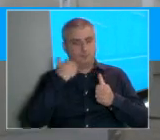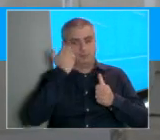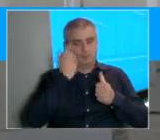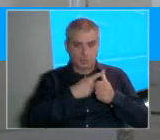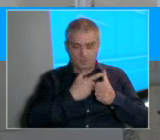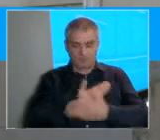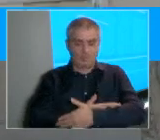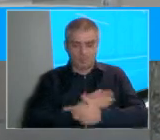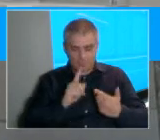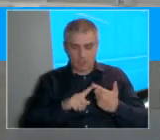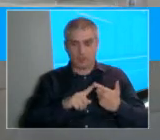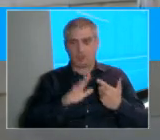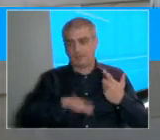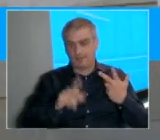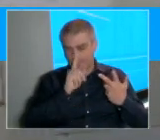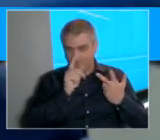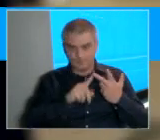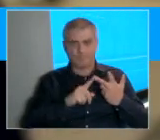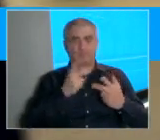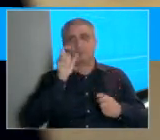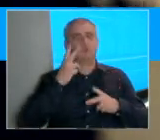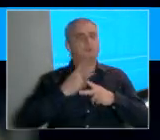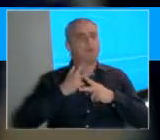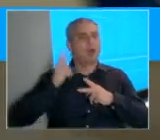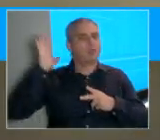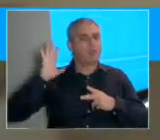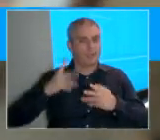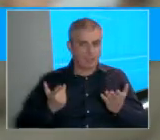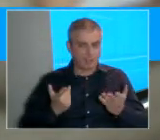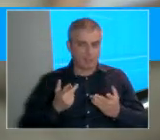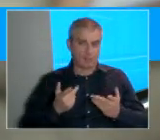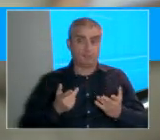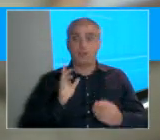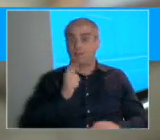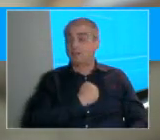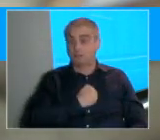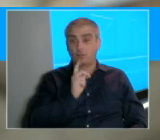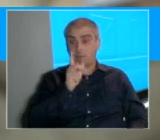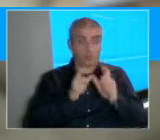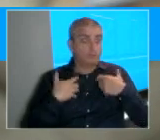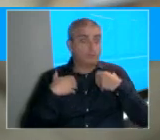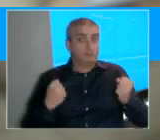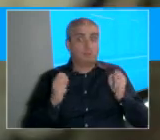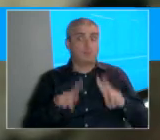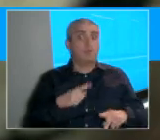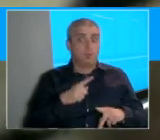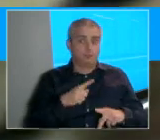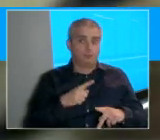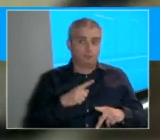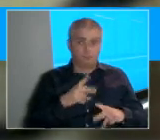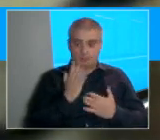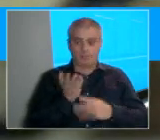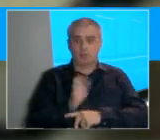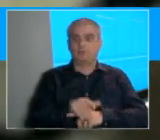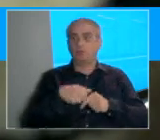מבוגרים, תינוקות, אנשים עם מחלות שפוגעות במערכת החיסון, אבל לצערנו גם אנשים בריאים לגמרי, כבר